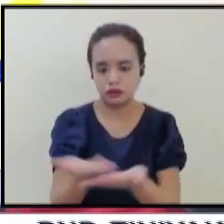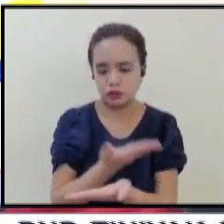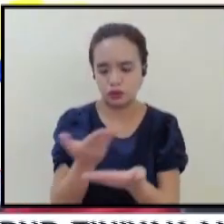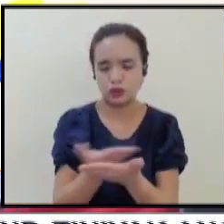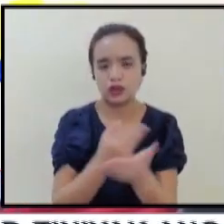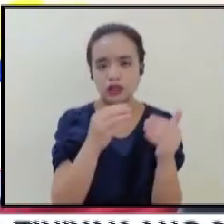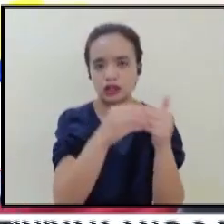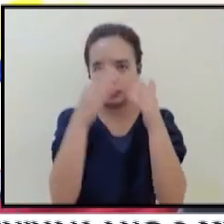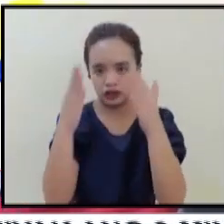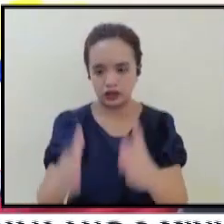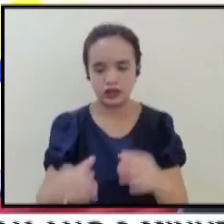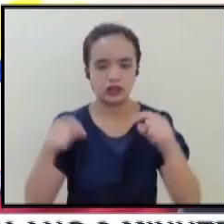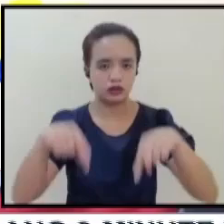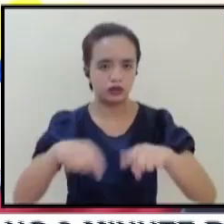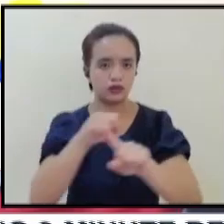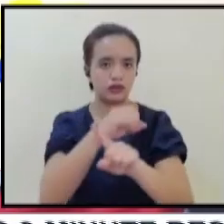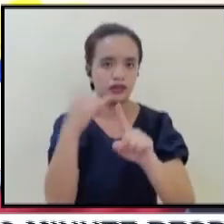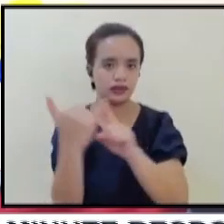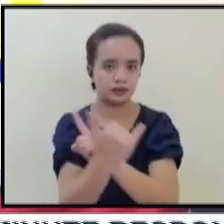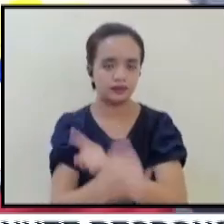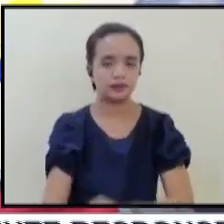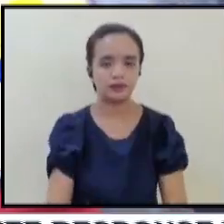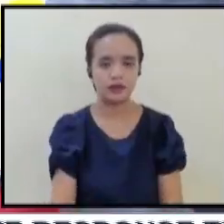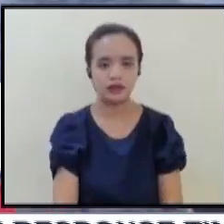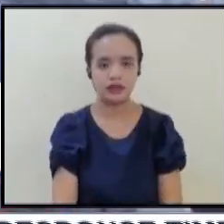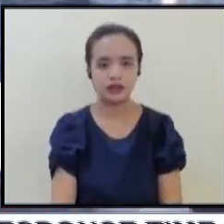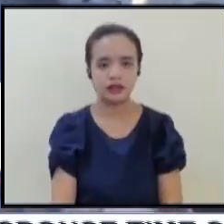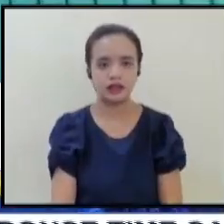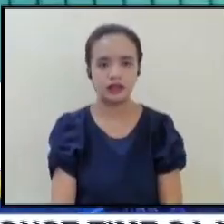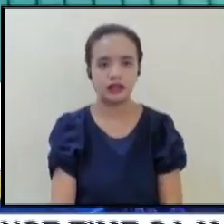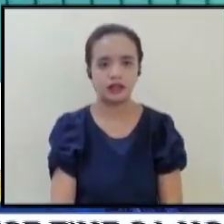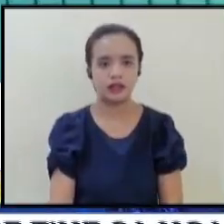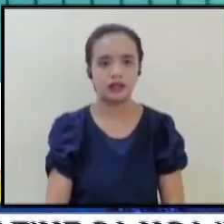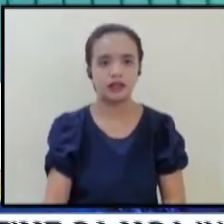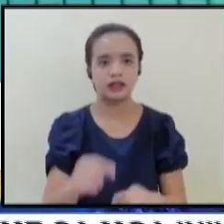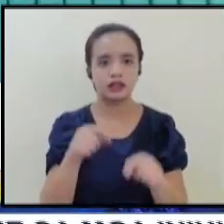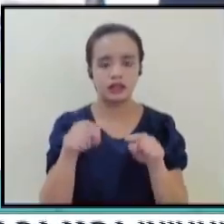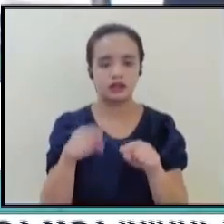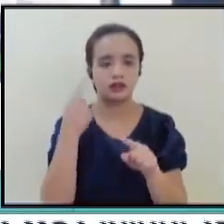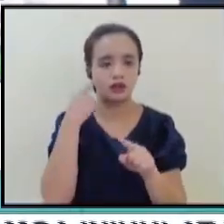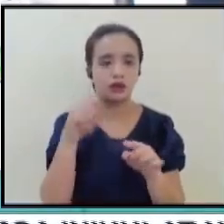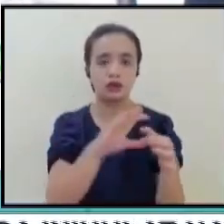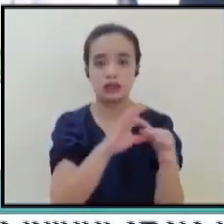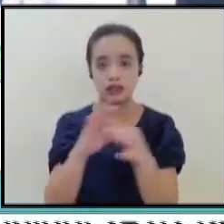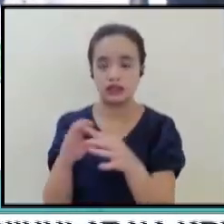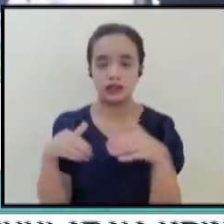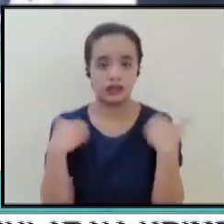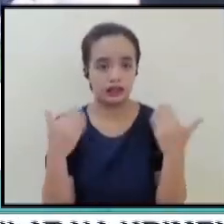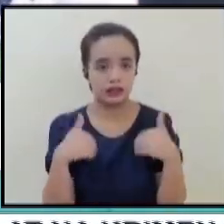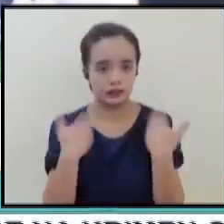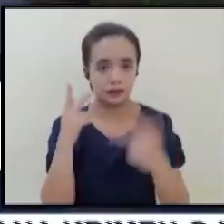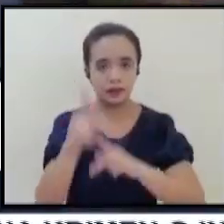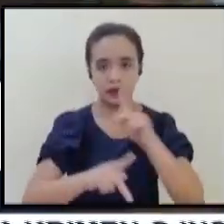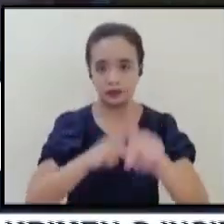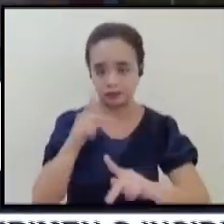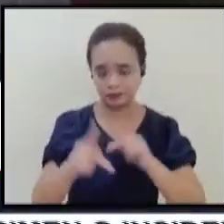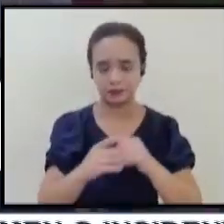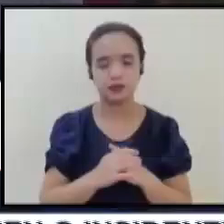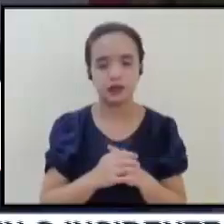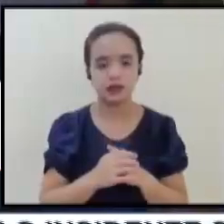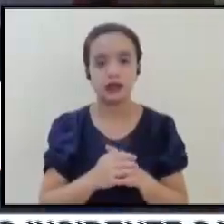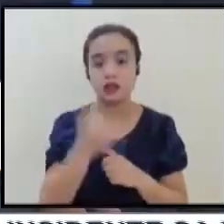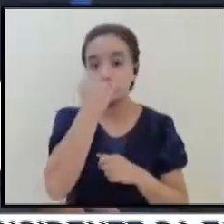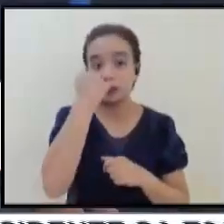lipunan. Huhat sa hanay ng kabataang Pilipino. Isa si Senator Jinggoy Estrada na dumalo sa event at